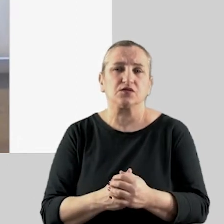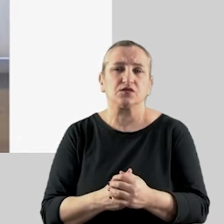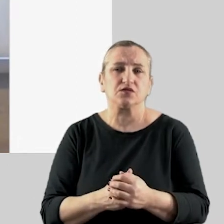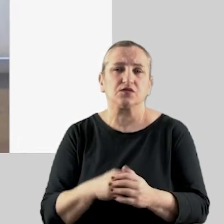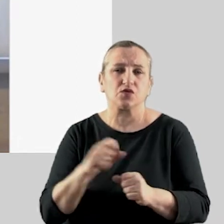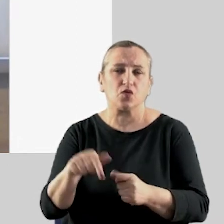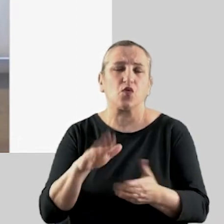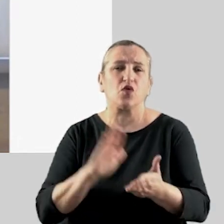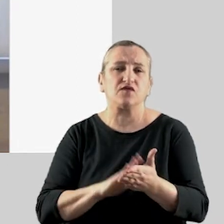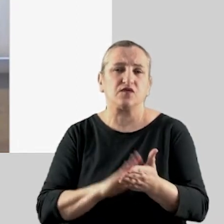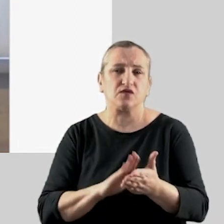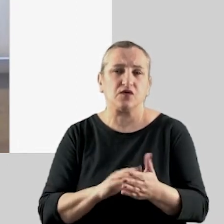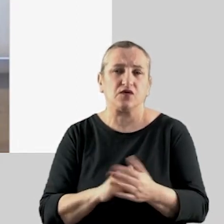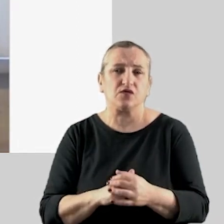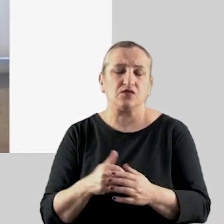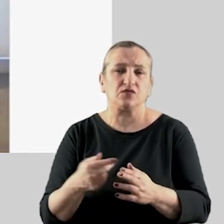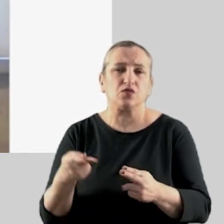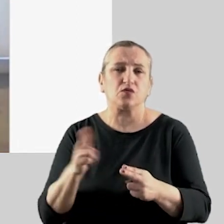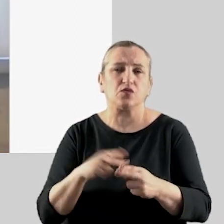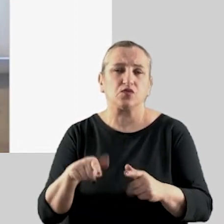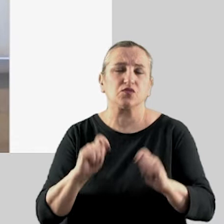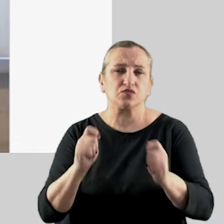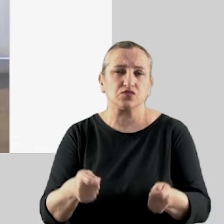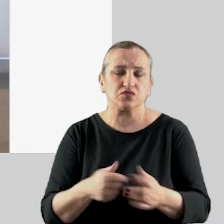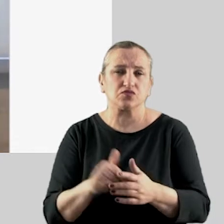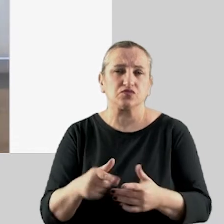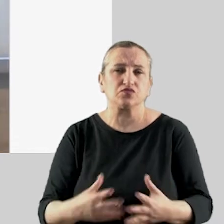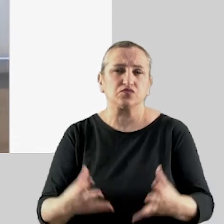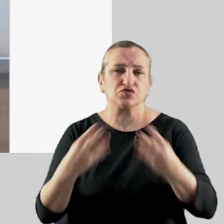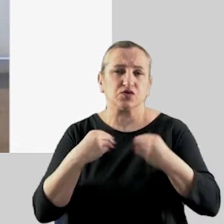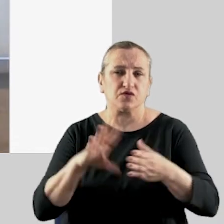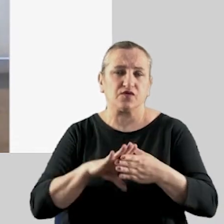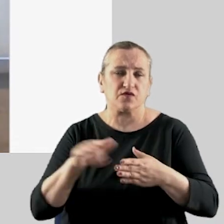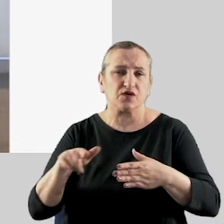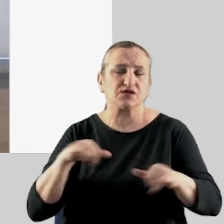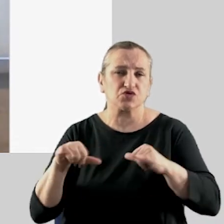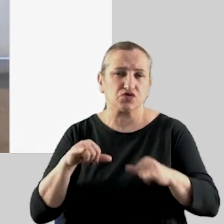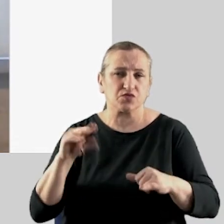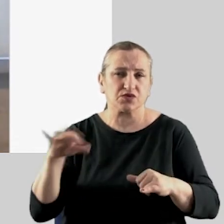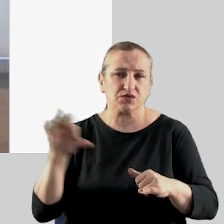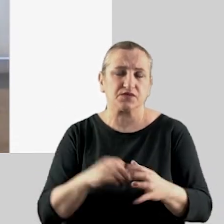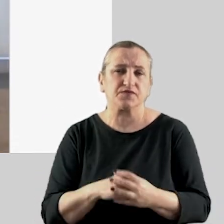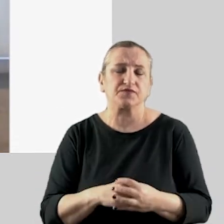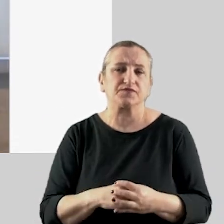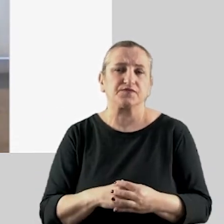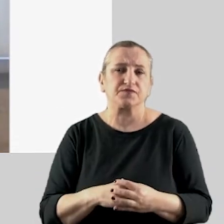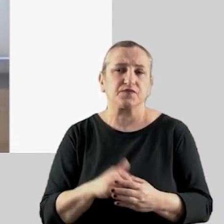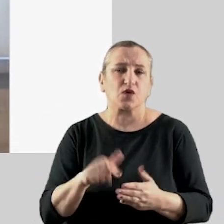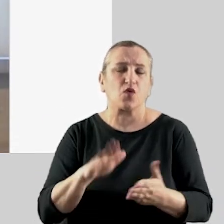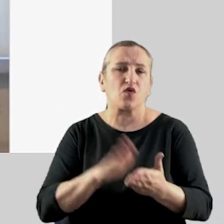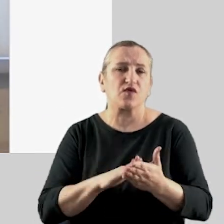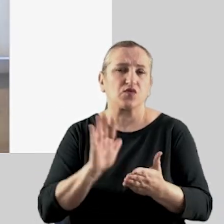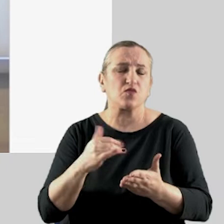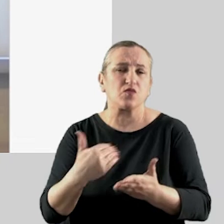uchwała, z którą się zwróciliśmy, którą przyjęliśmy na zarządzie. Uchwała, która pomoże